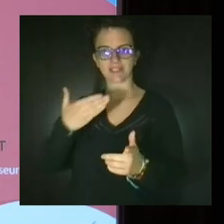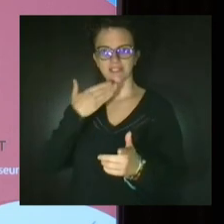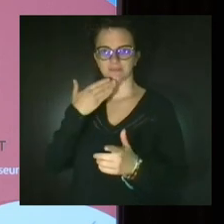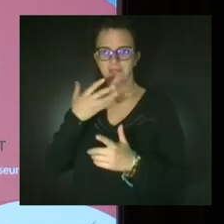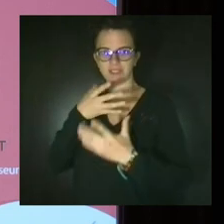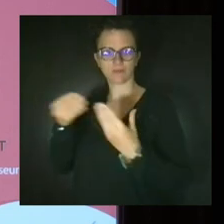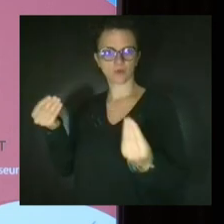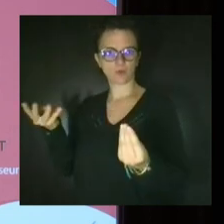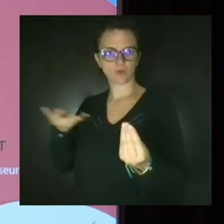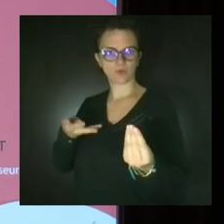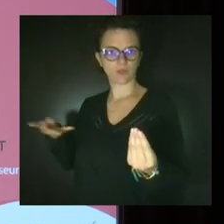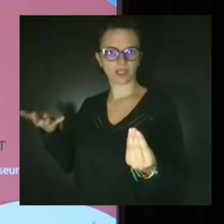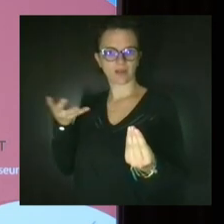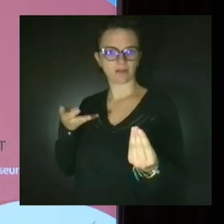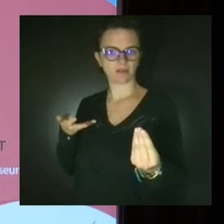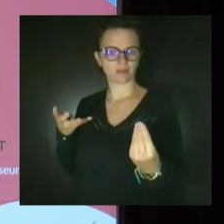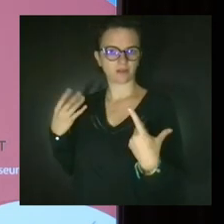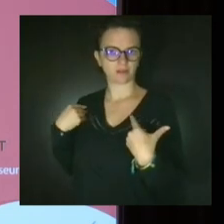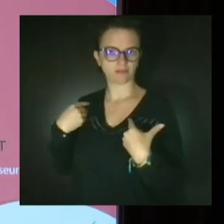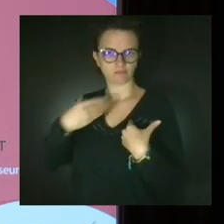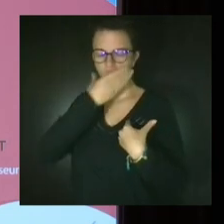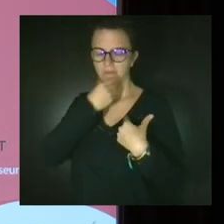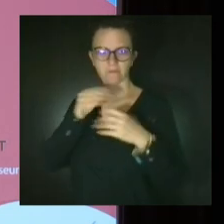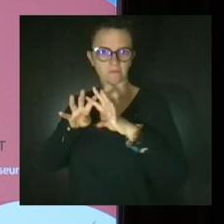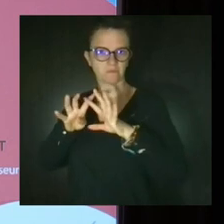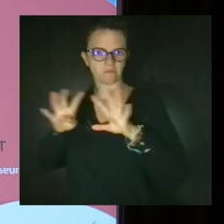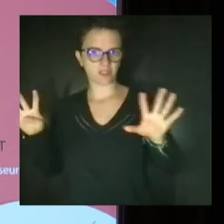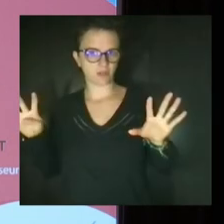quatre. C'était une très belle table ronde